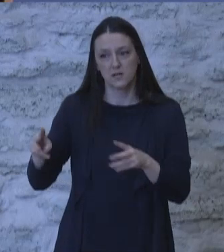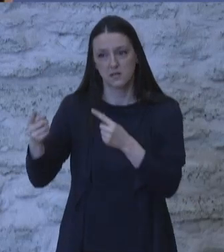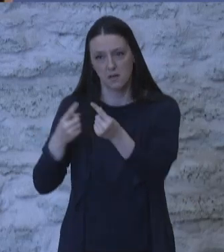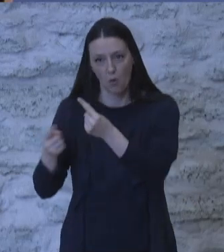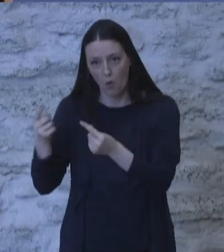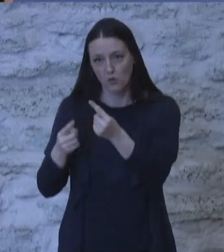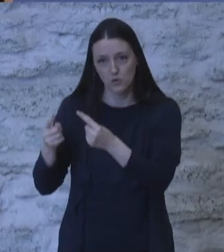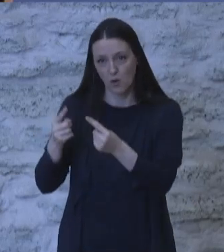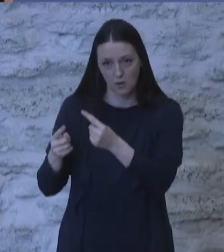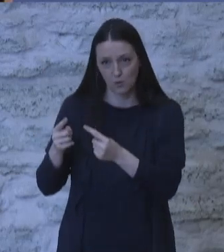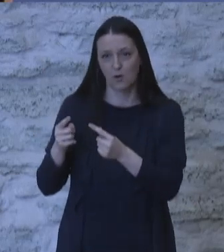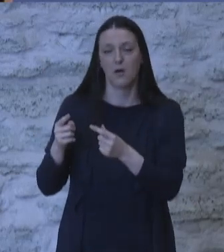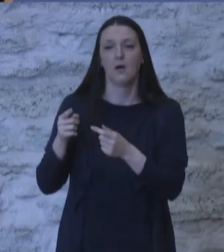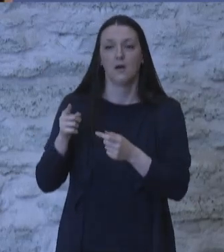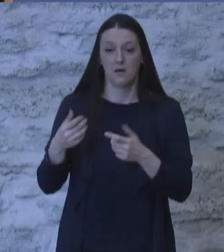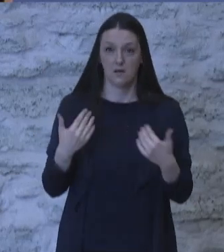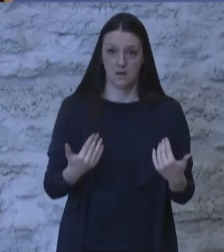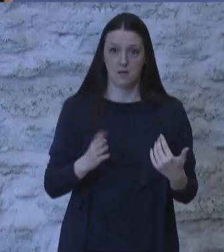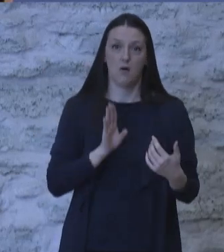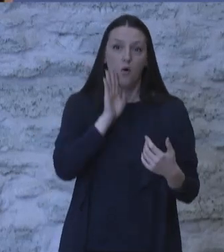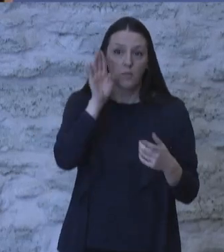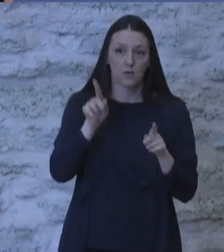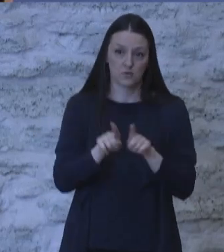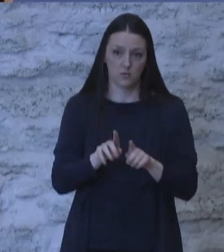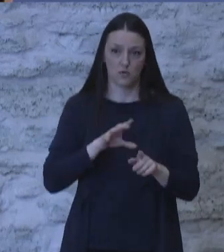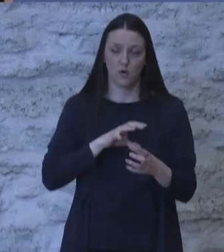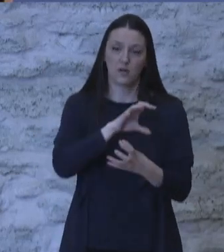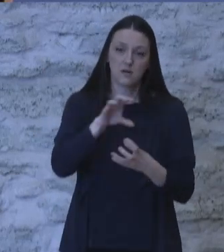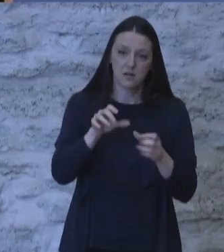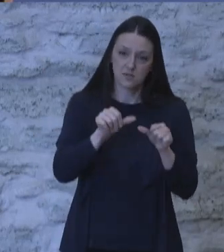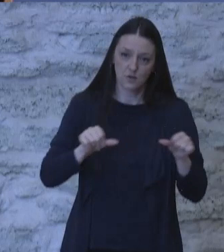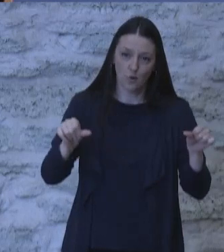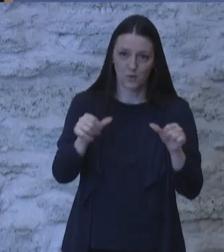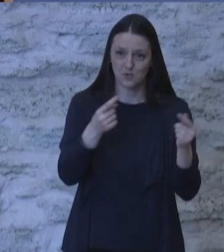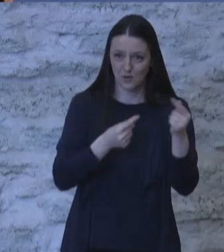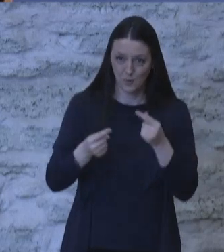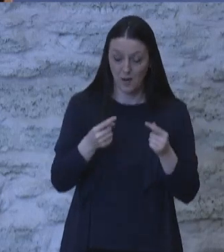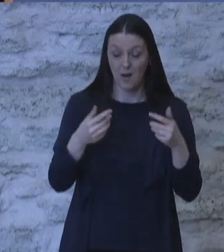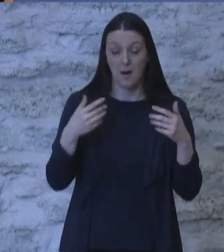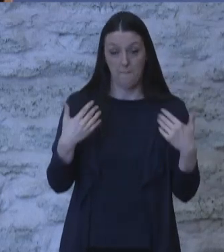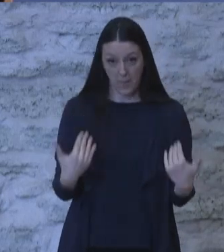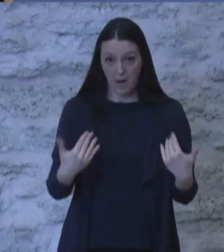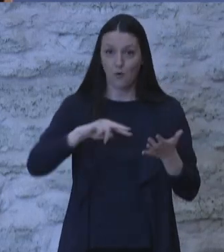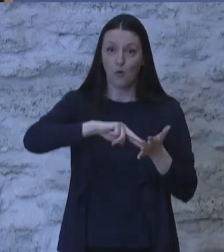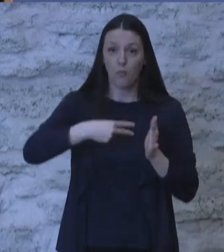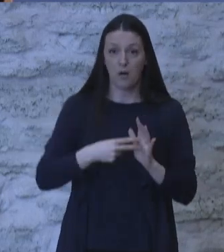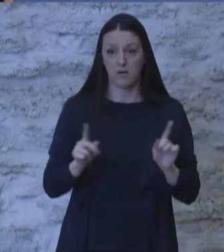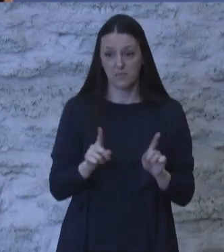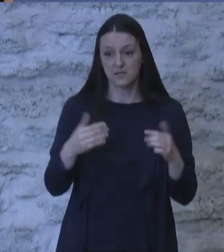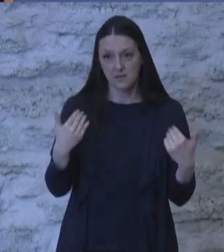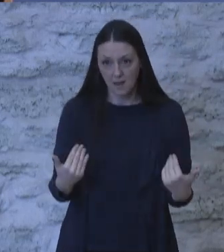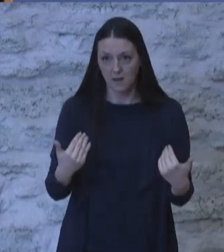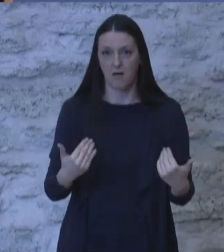edasi kohe erinevate kriisi komissioni nõupidamistega, et on plaan tänase rääkida läbi nii